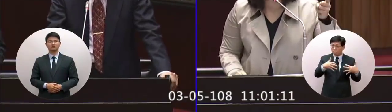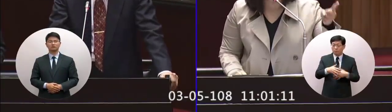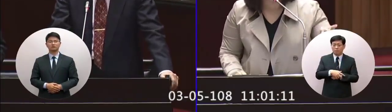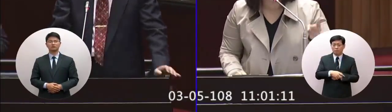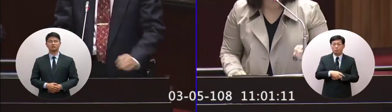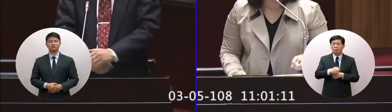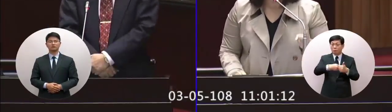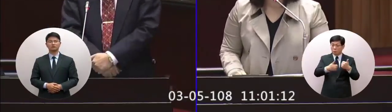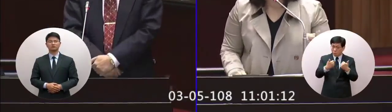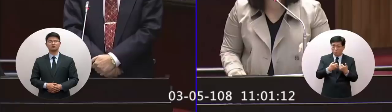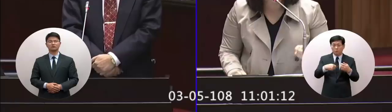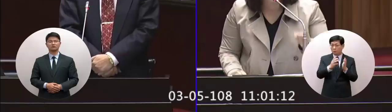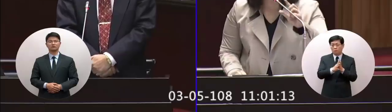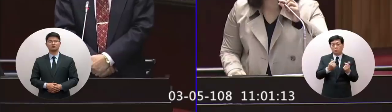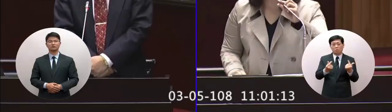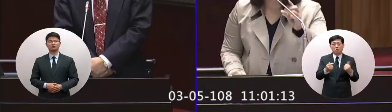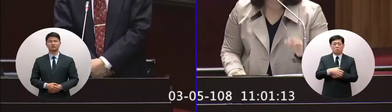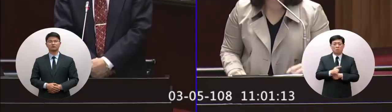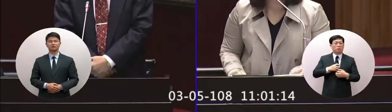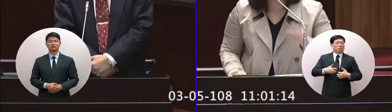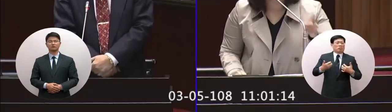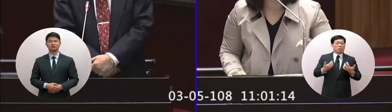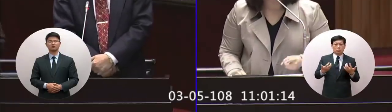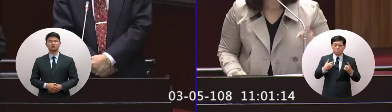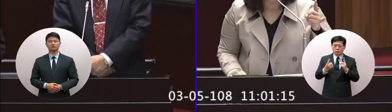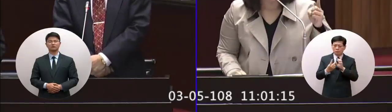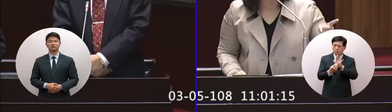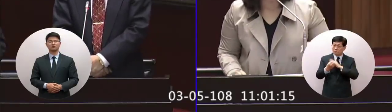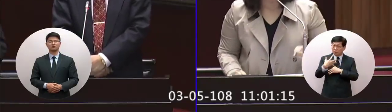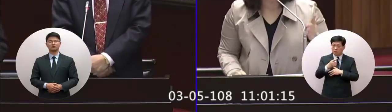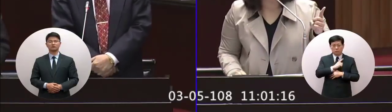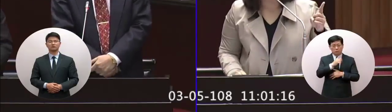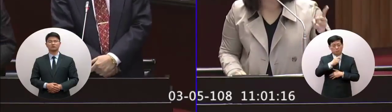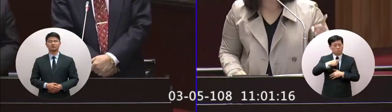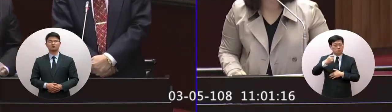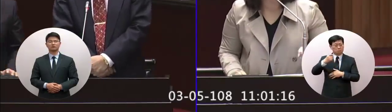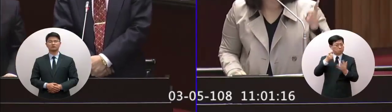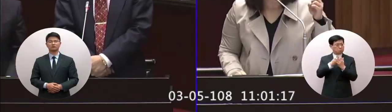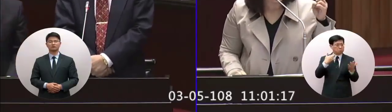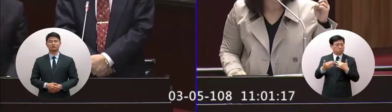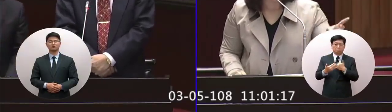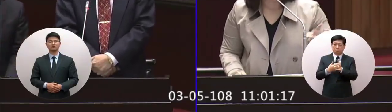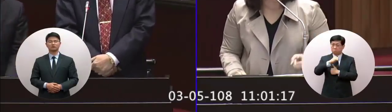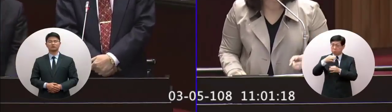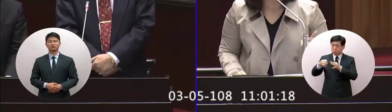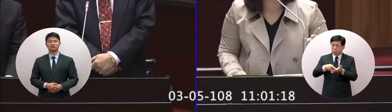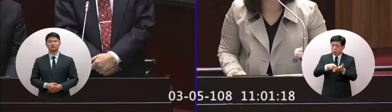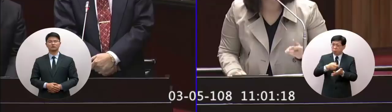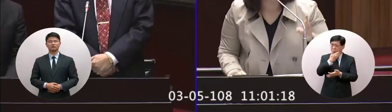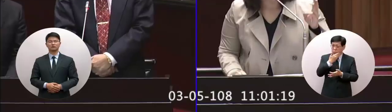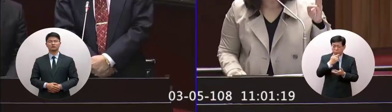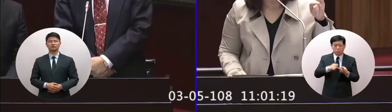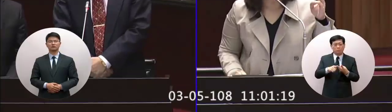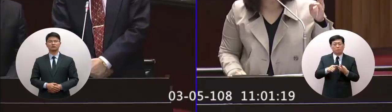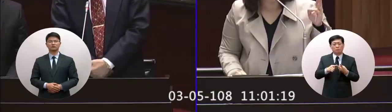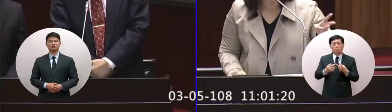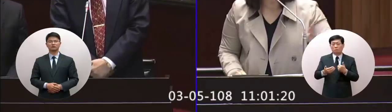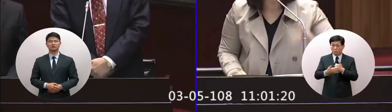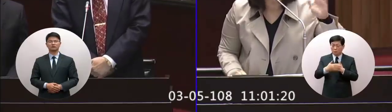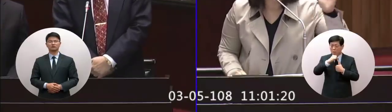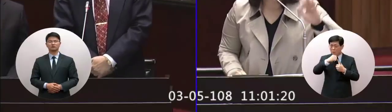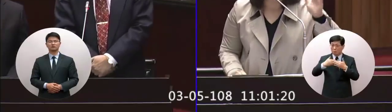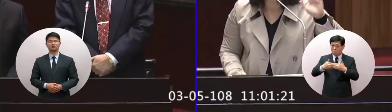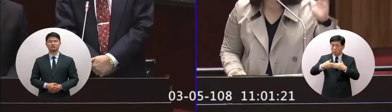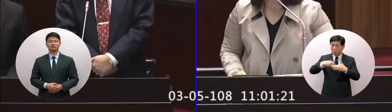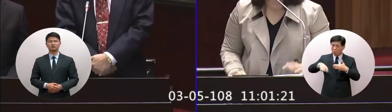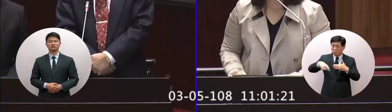两岸关系，不论在委员会在这里，你就一副好像吃了炸药一样。但你跟我说你有多通，都会替我们台上争取福利啊，替我们这维持两